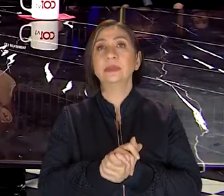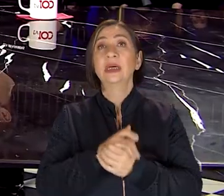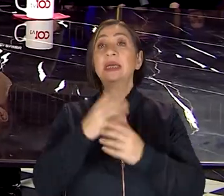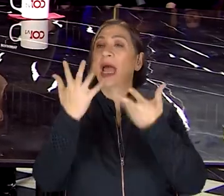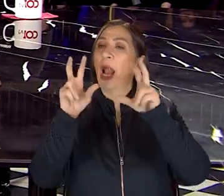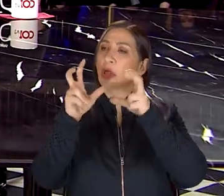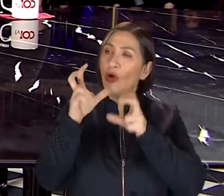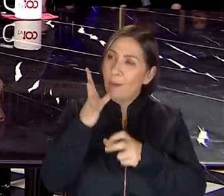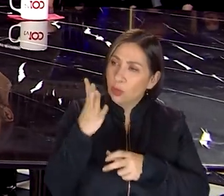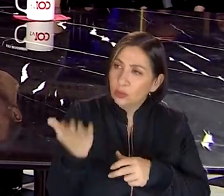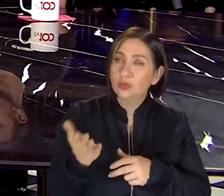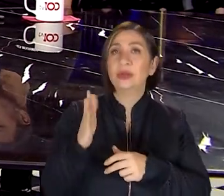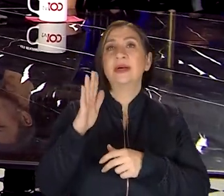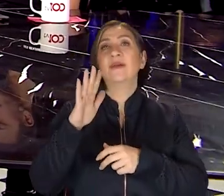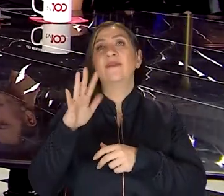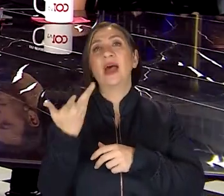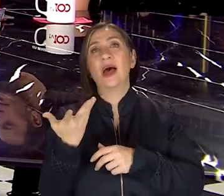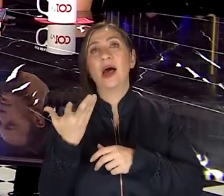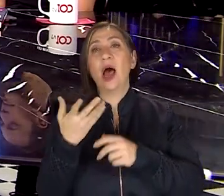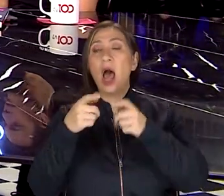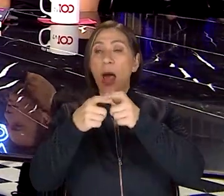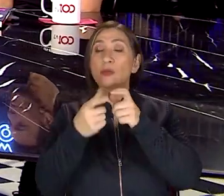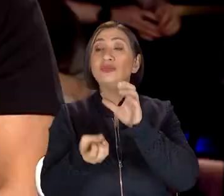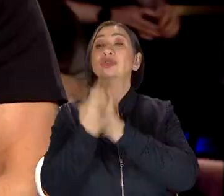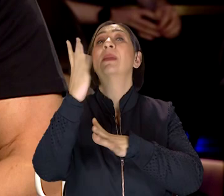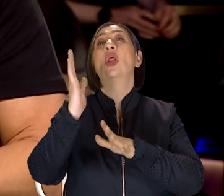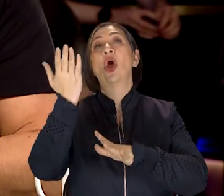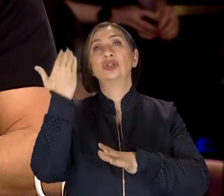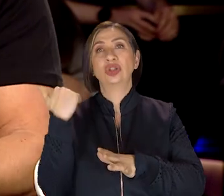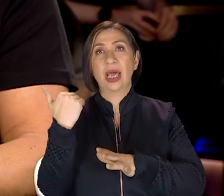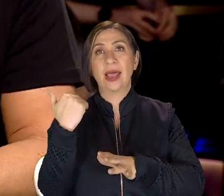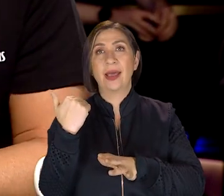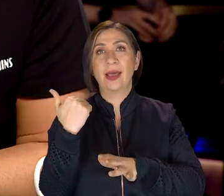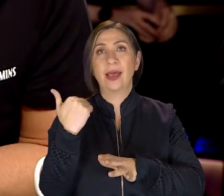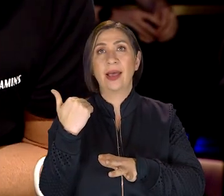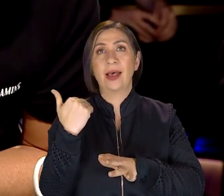ya radyodan biliyorduk ya evet. Albüm çıkmadan önceki